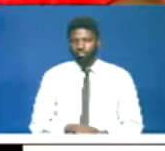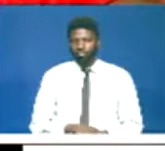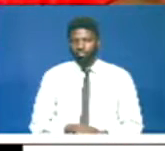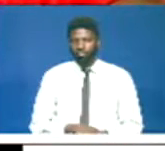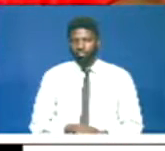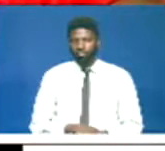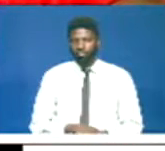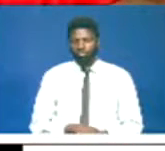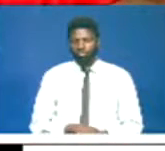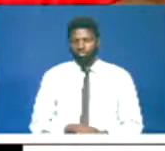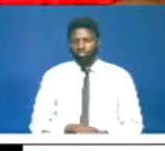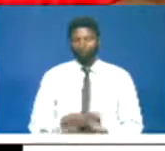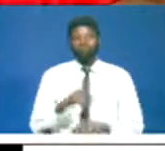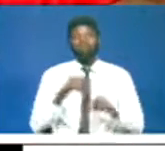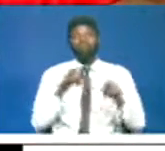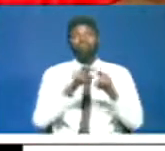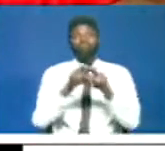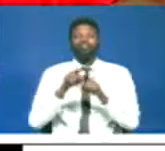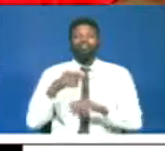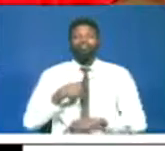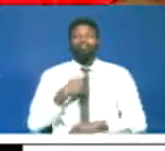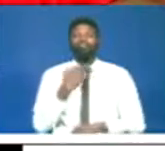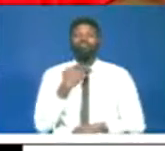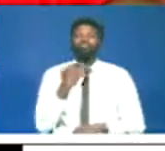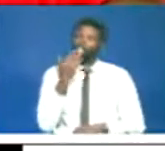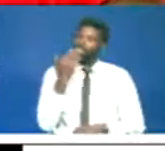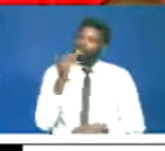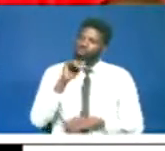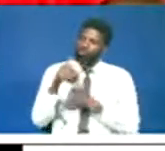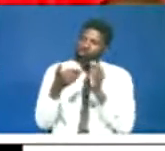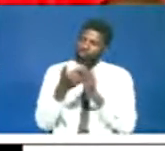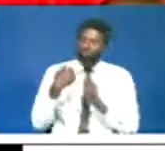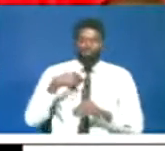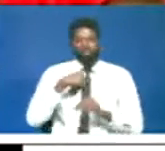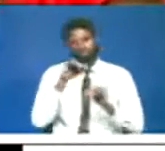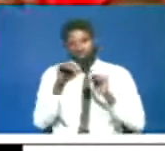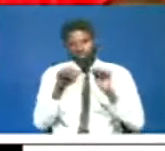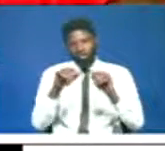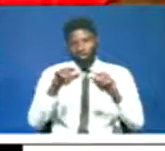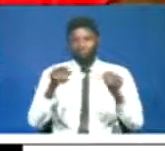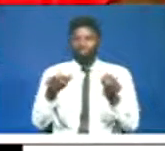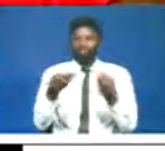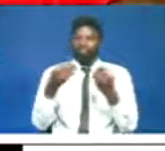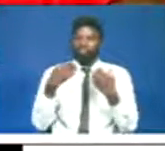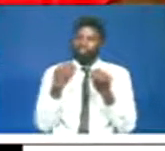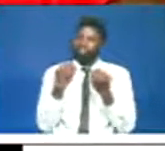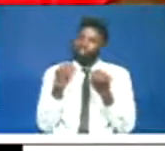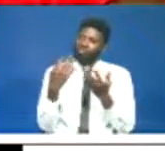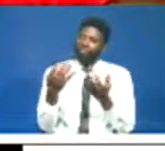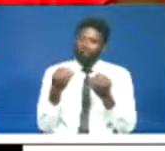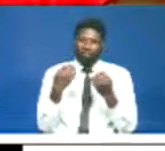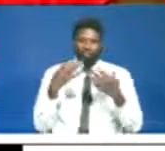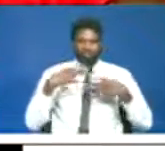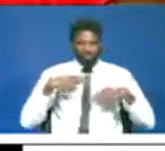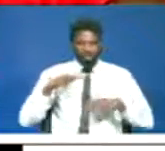niwapongeze wale wote. Tulikuja hapa tukawauliza mtusaidie ardhi. Kuna watu wengi waliondoka sehemu